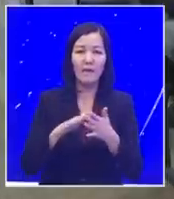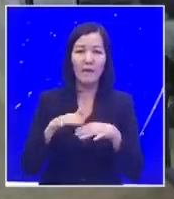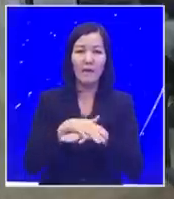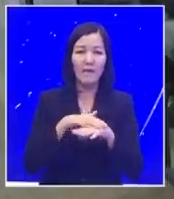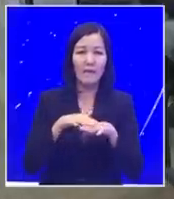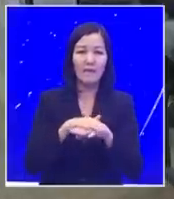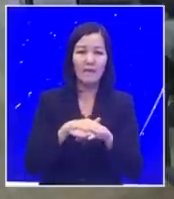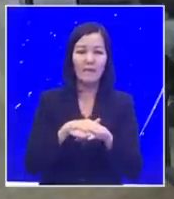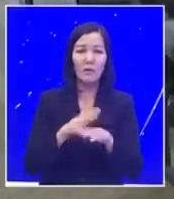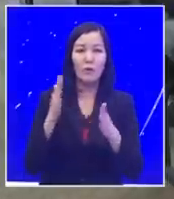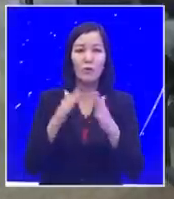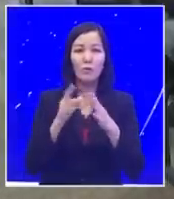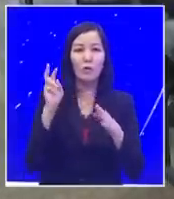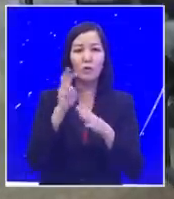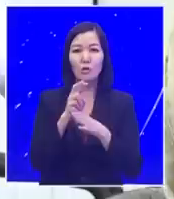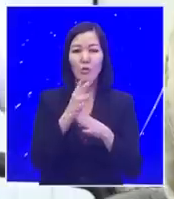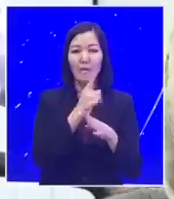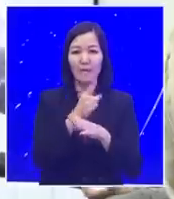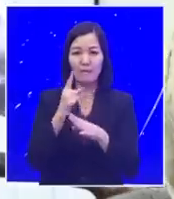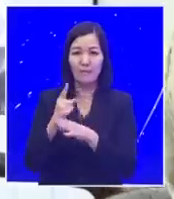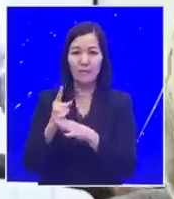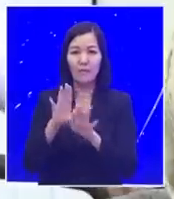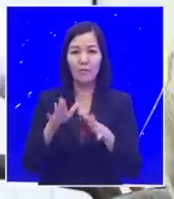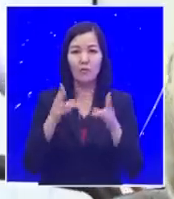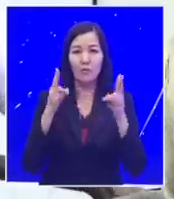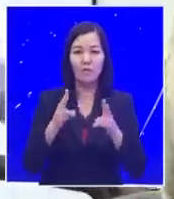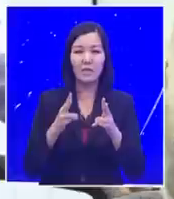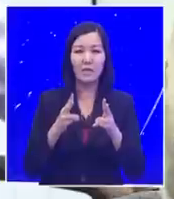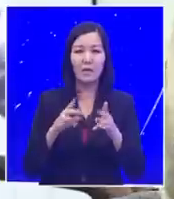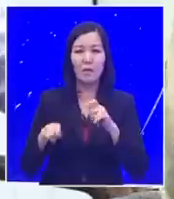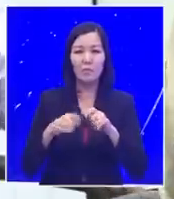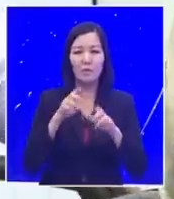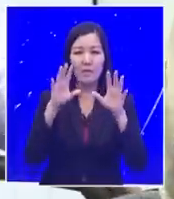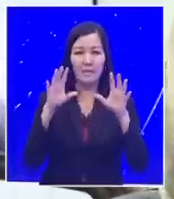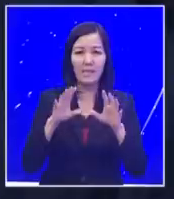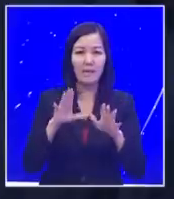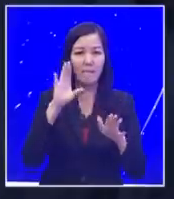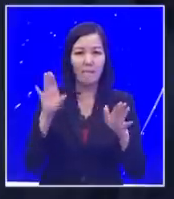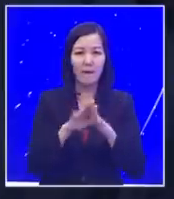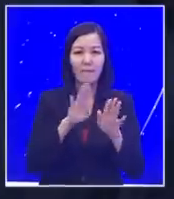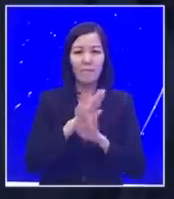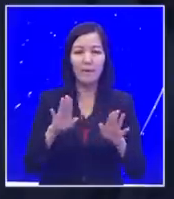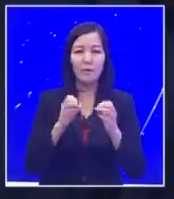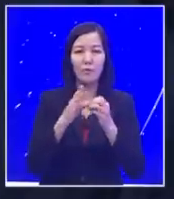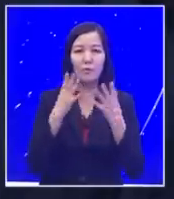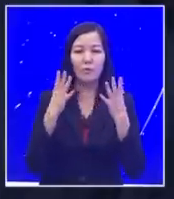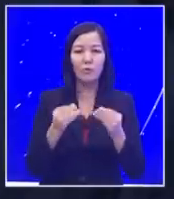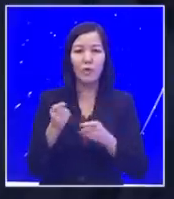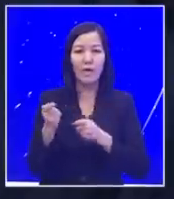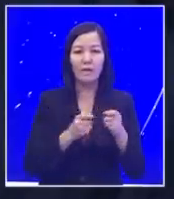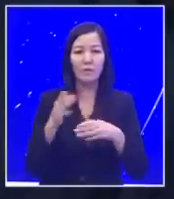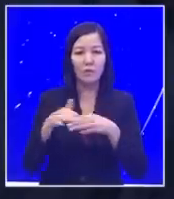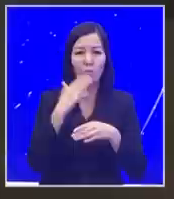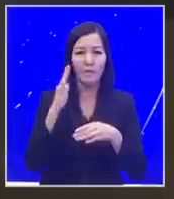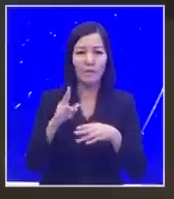мекен тұрғындарына себепсіз үйден шығуға тыйым салынады. Төтенше жағдай режимін бұзғандар, заң талаптарына бағынбағандар 15 тәулікке